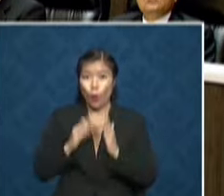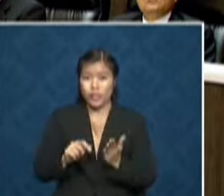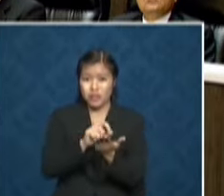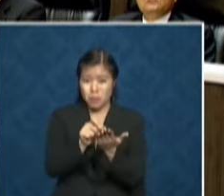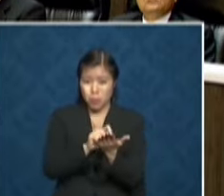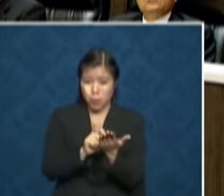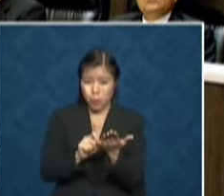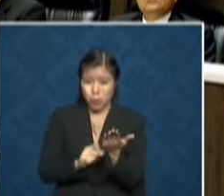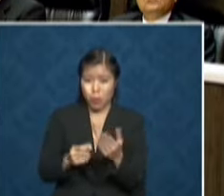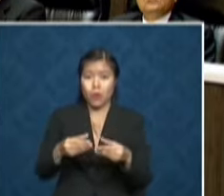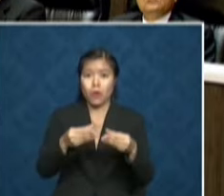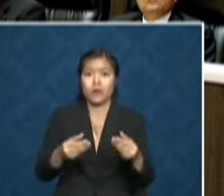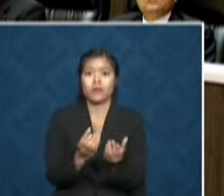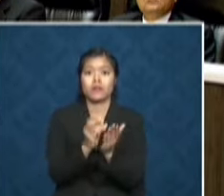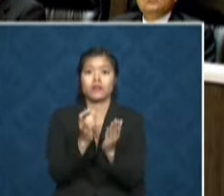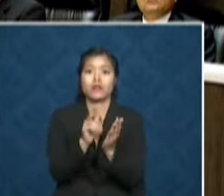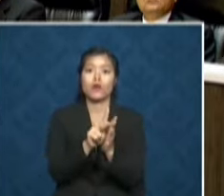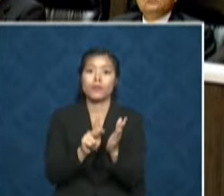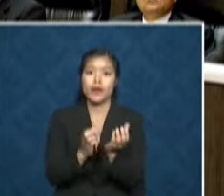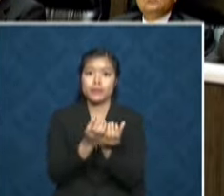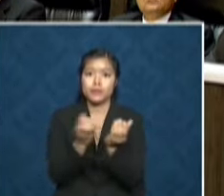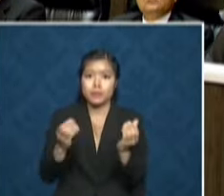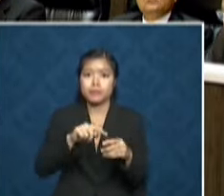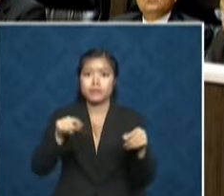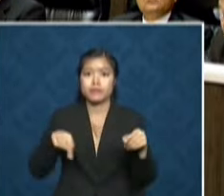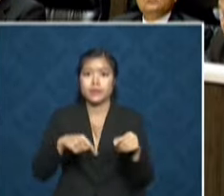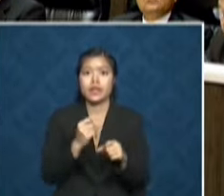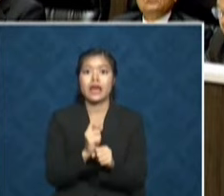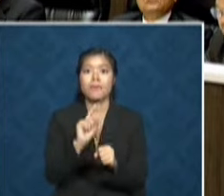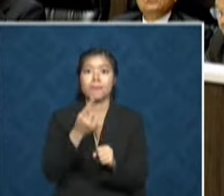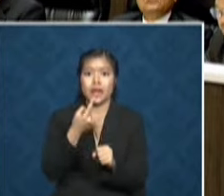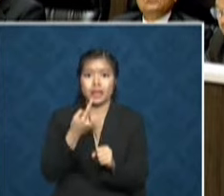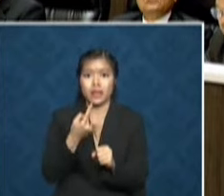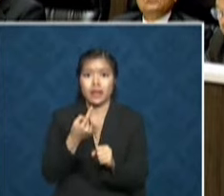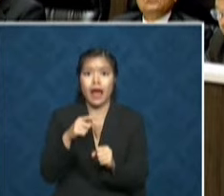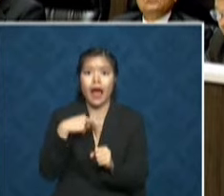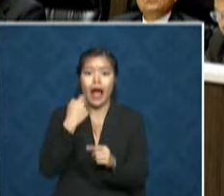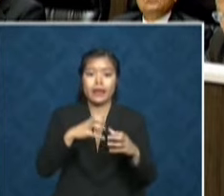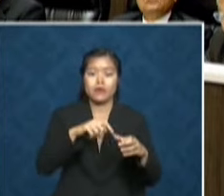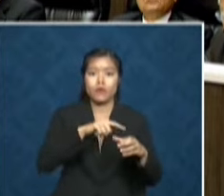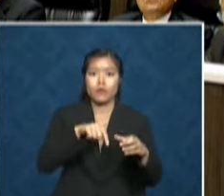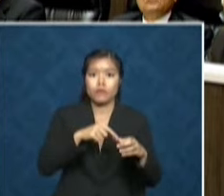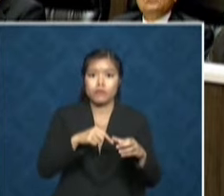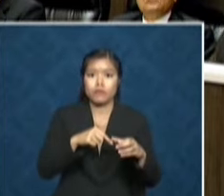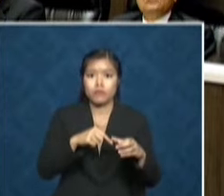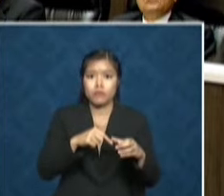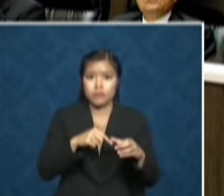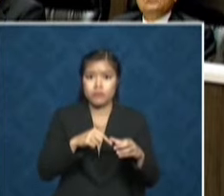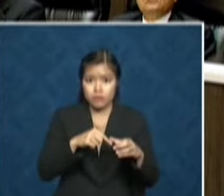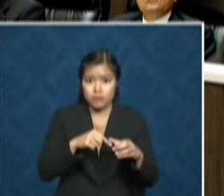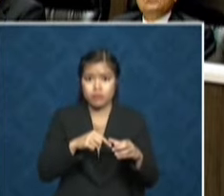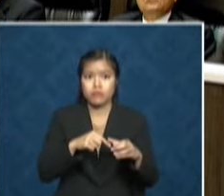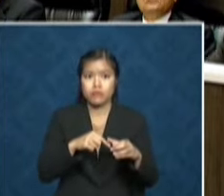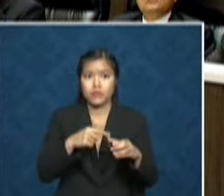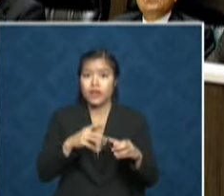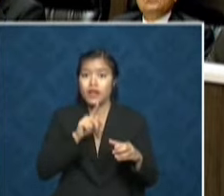ภูมิธรรมได้รับมอบหมายจากท่านนายกเนี่ยมาตอบประเด็นนี้เพราะว่าก็ดูแลเรื่องเกี่ยวกับการแก้ไขรัฐธรรมนูญด้วยทีนี้ประเด็นต่อมาที่ผู้